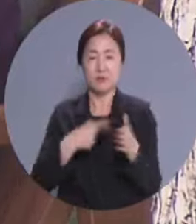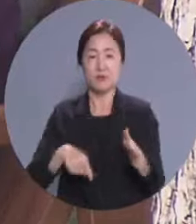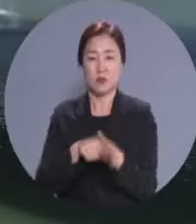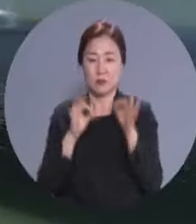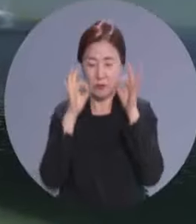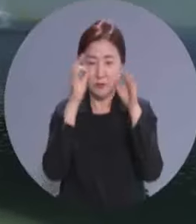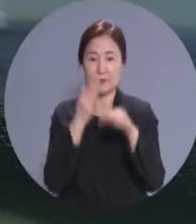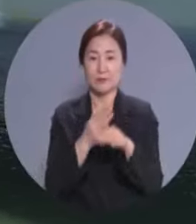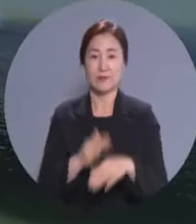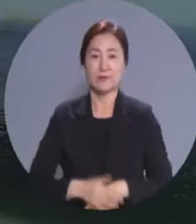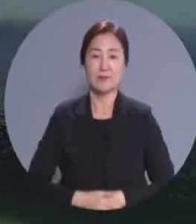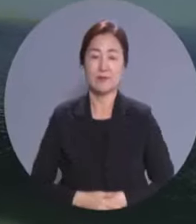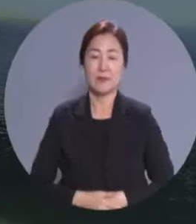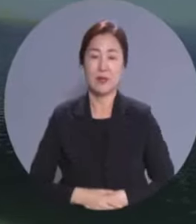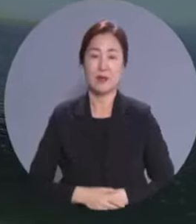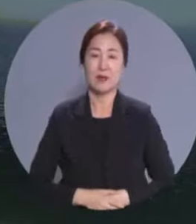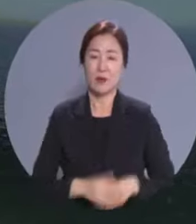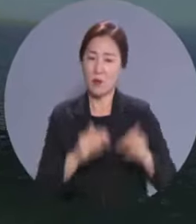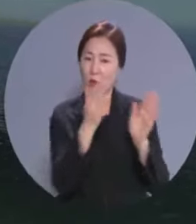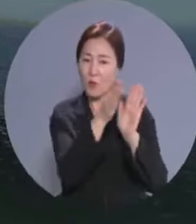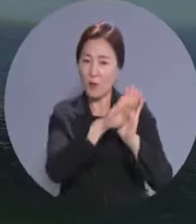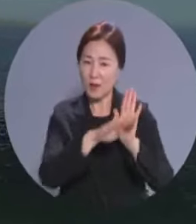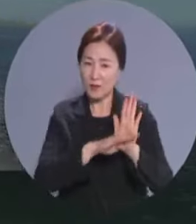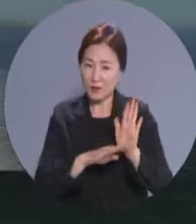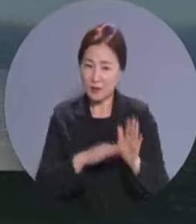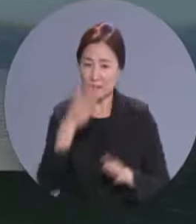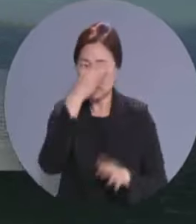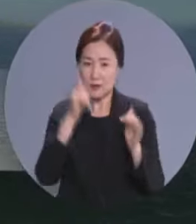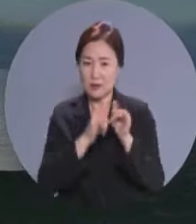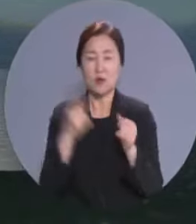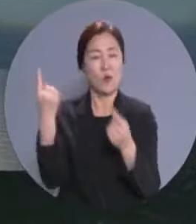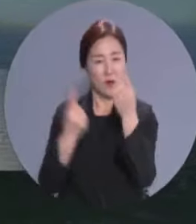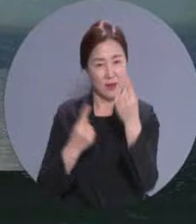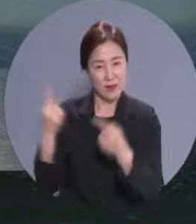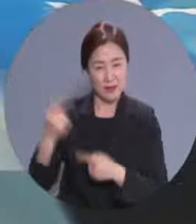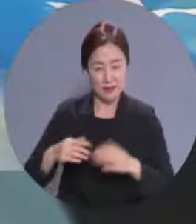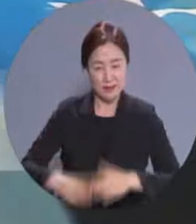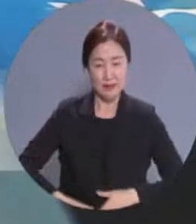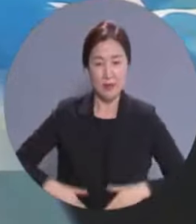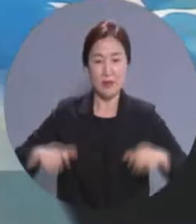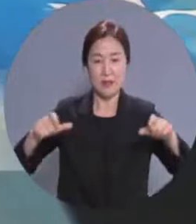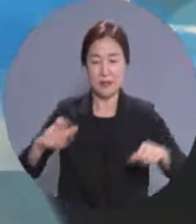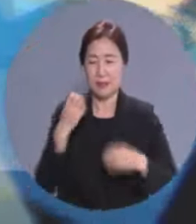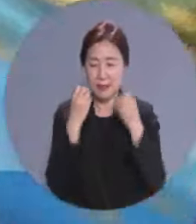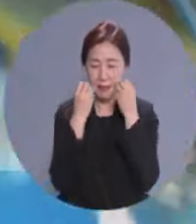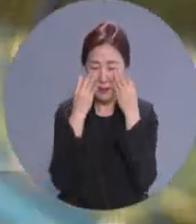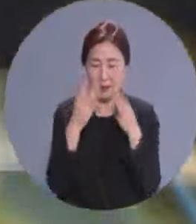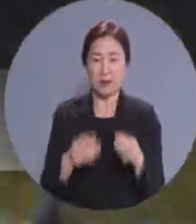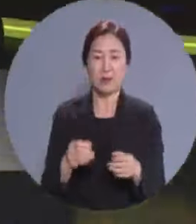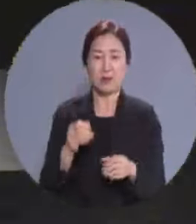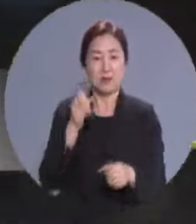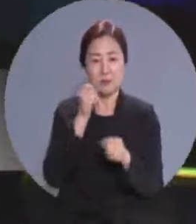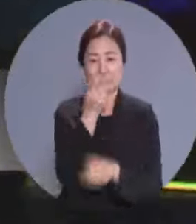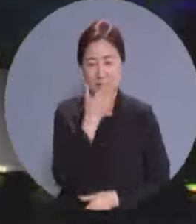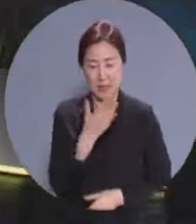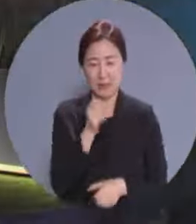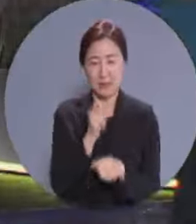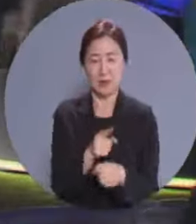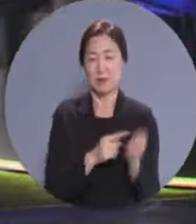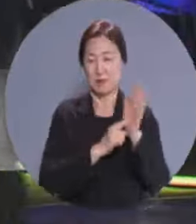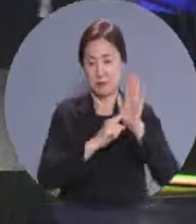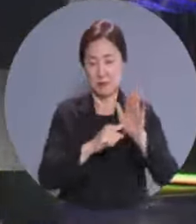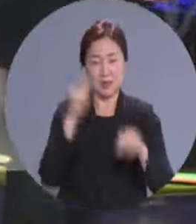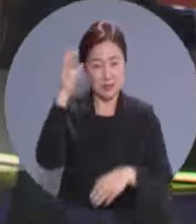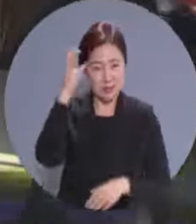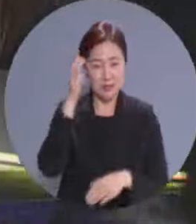합니다. 시는 일련의 과정들이 청년들이 찾아올 수 있는 남해안 벨트의 새로운 가능성을 확인시켜주는 이정표가 될